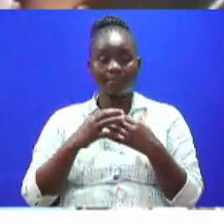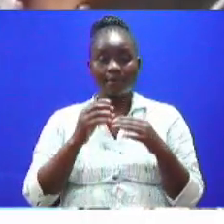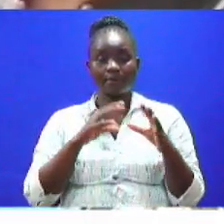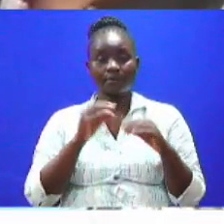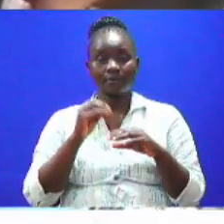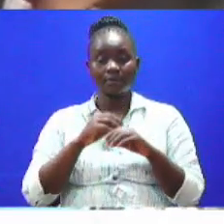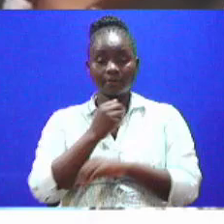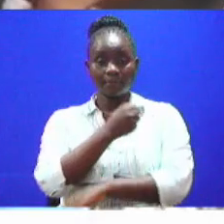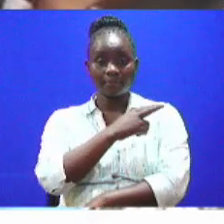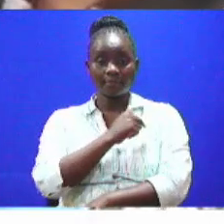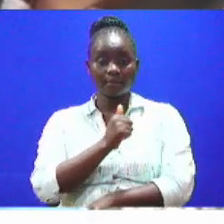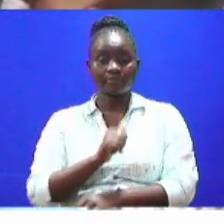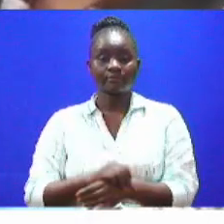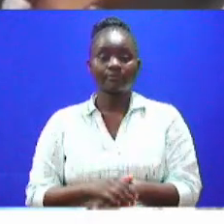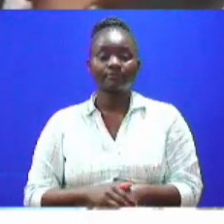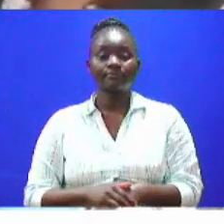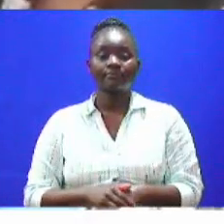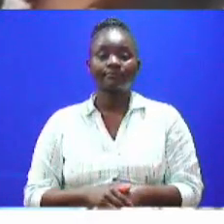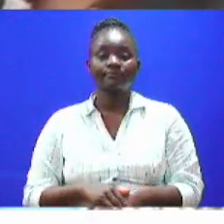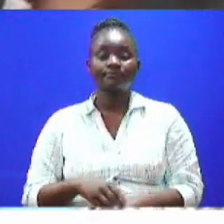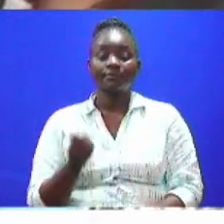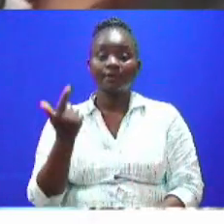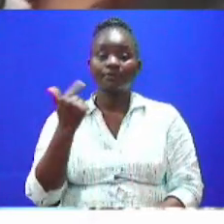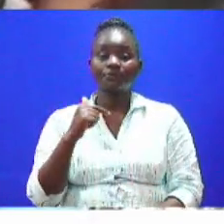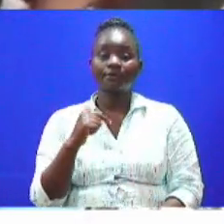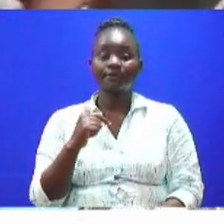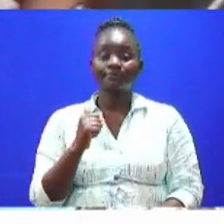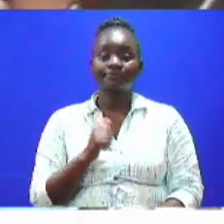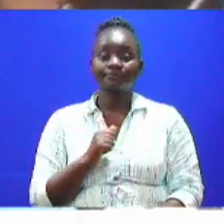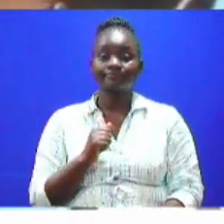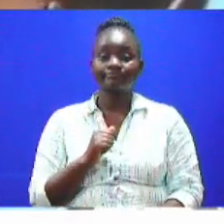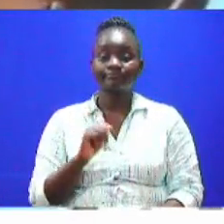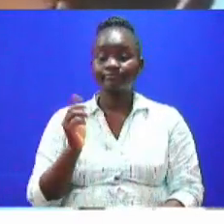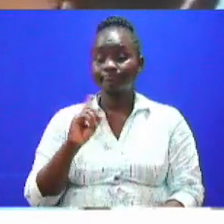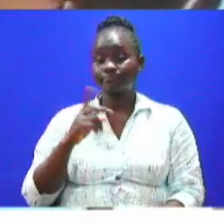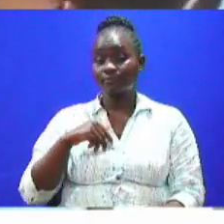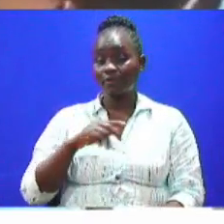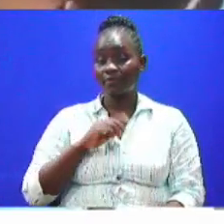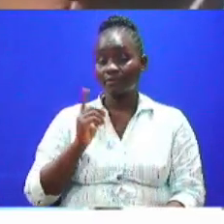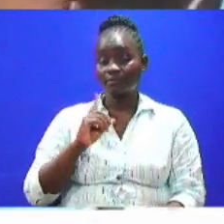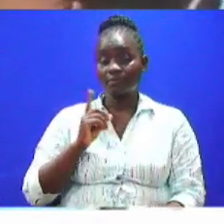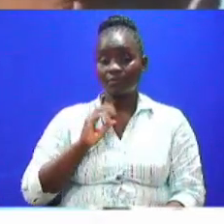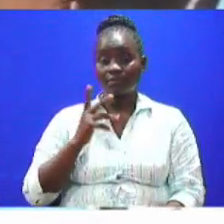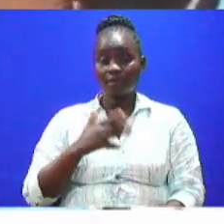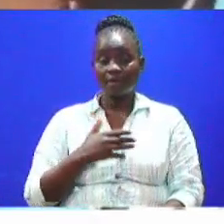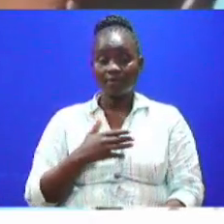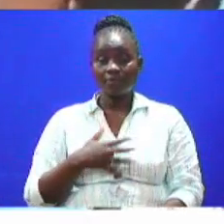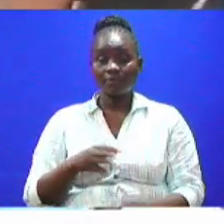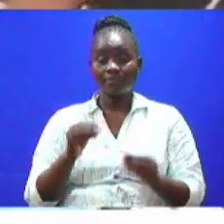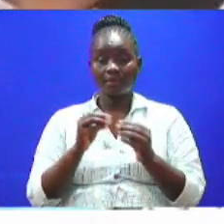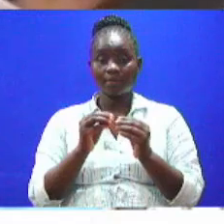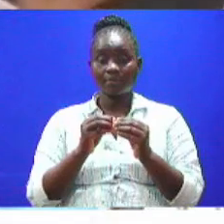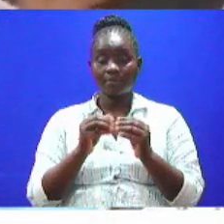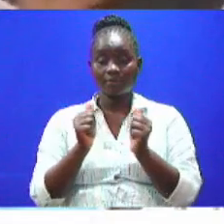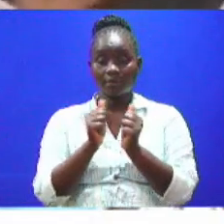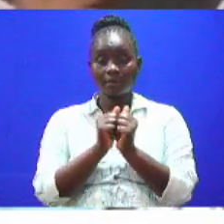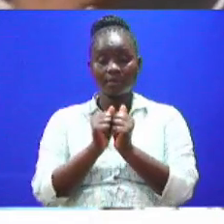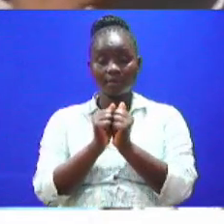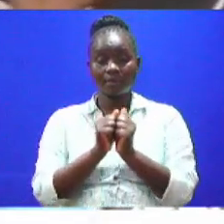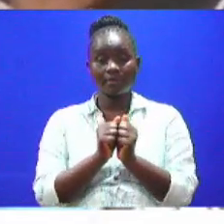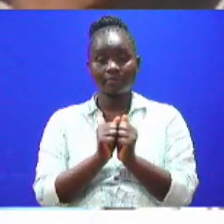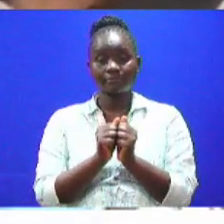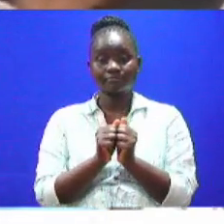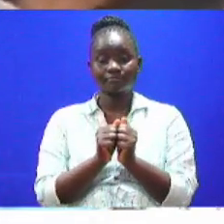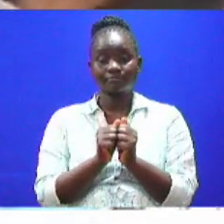kinyagitali. Na siku ya leo hatufanye peke yetu, tunafanya kwa pamoja na aspect